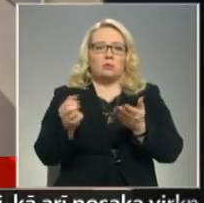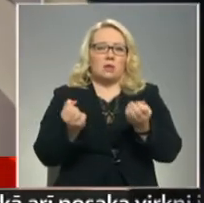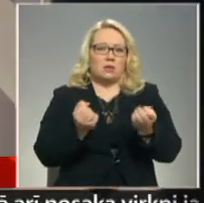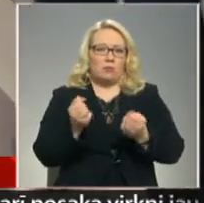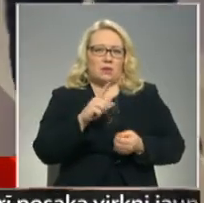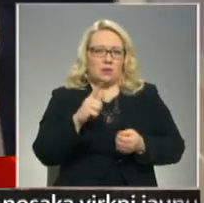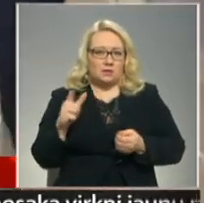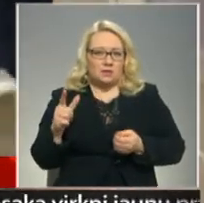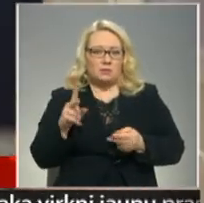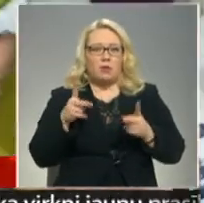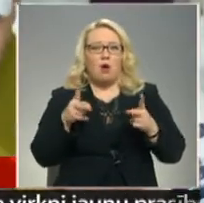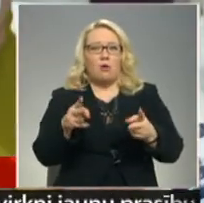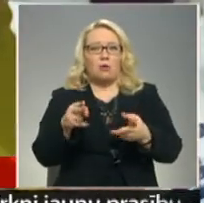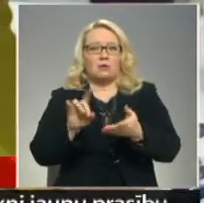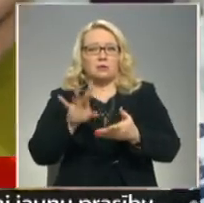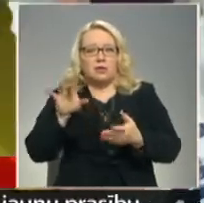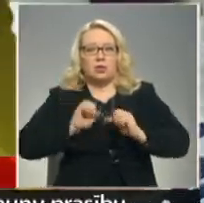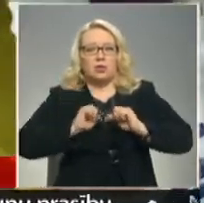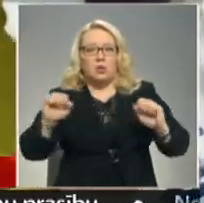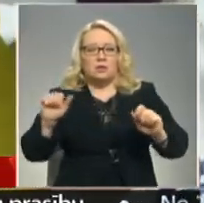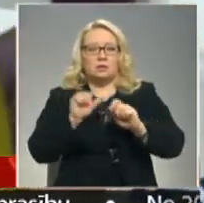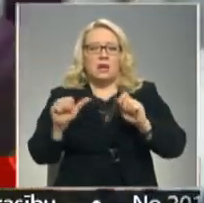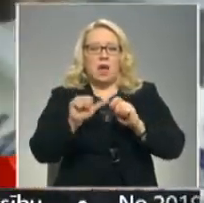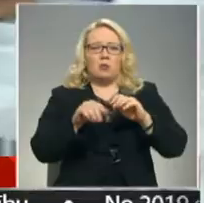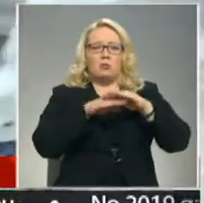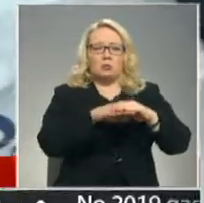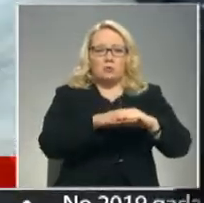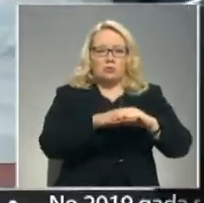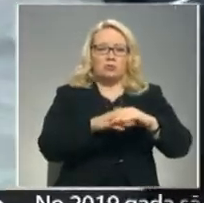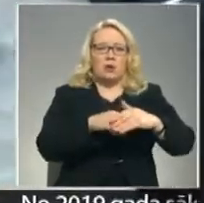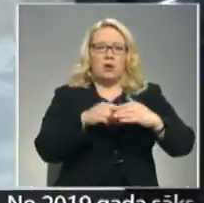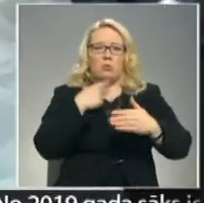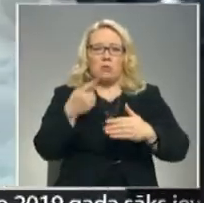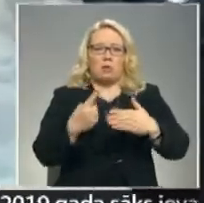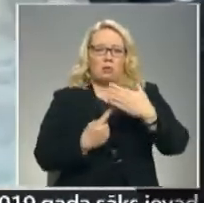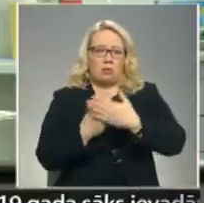onkoloģijas centrs nodrošinās toksisko zāļu uzglabāšanu noteiktajā temperatūrā.